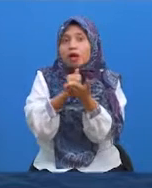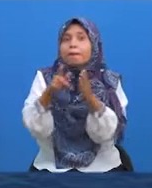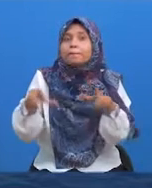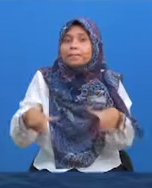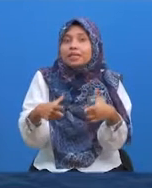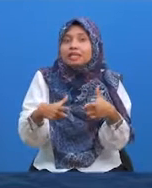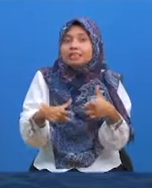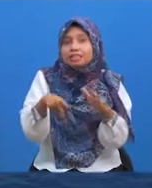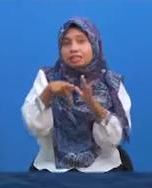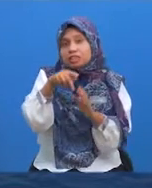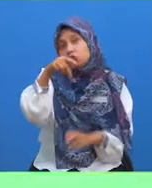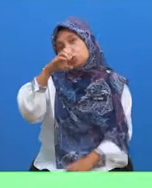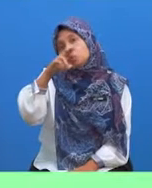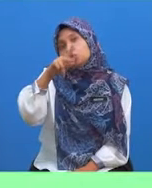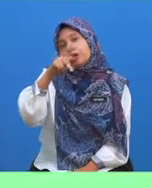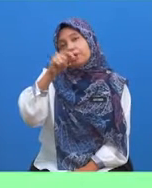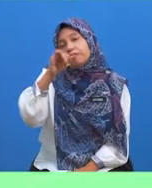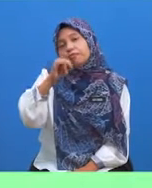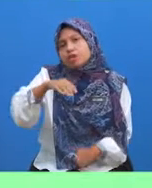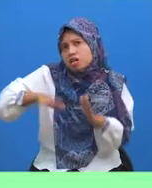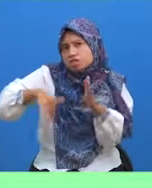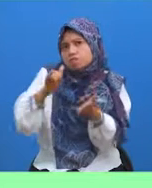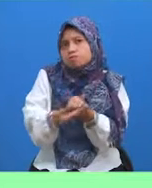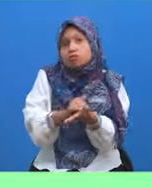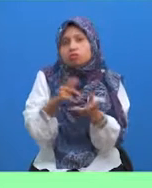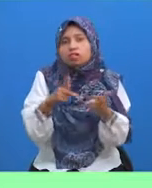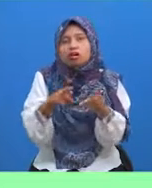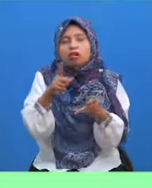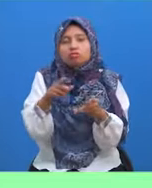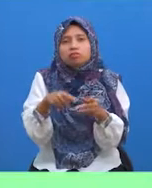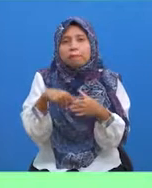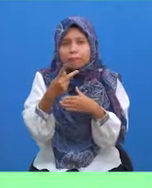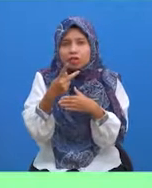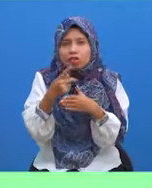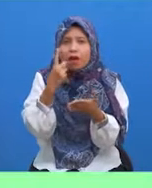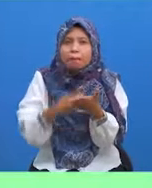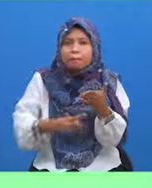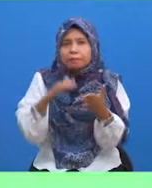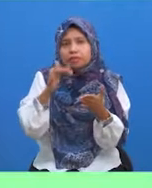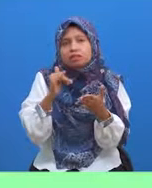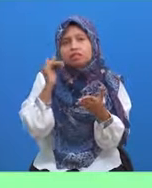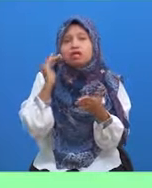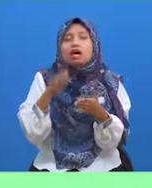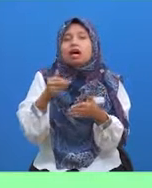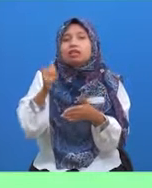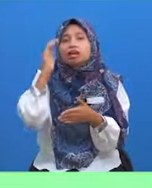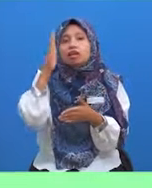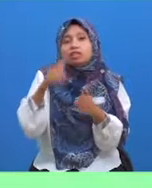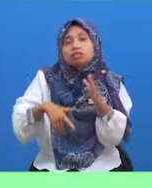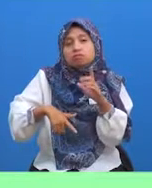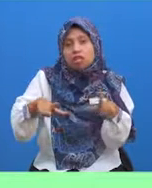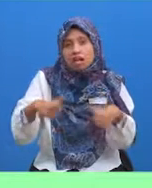pelaksanaan percukaian sebelum itu sekiranya anda sebagai pengelola dan kerajaan